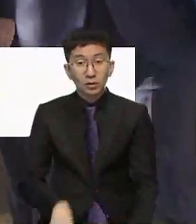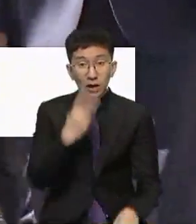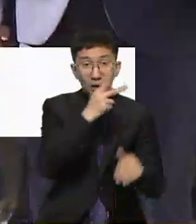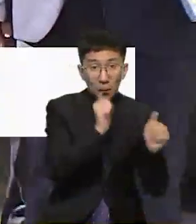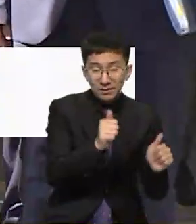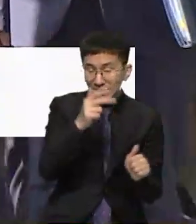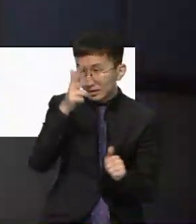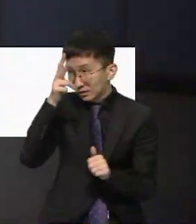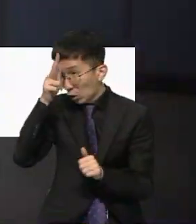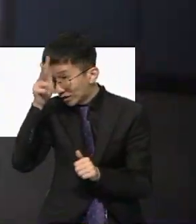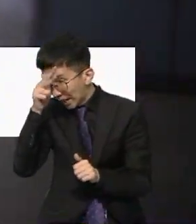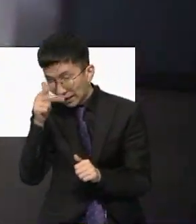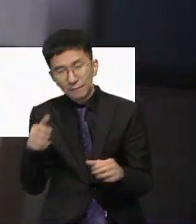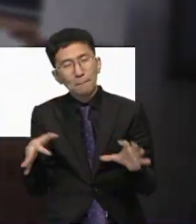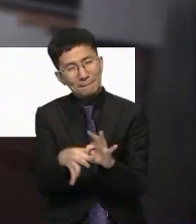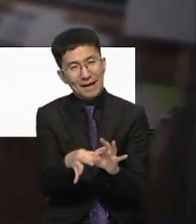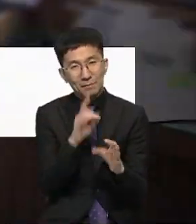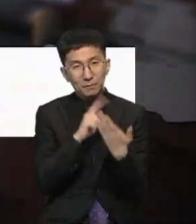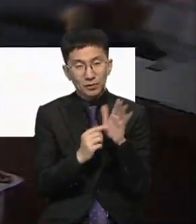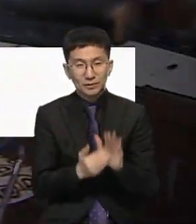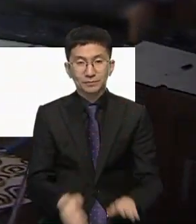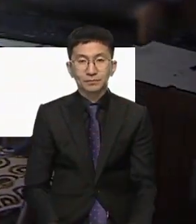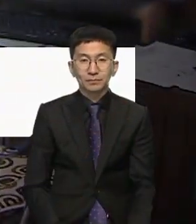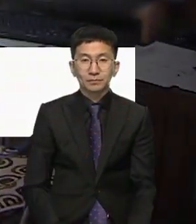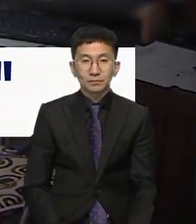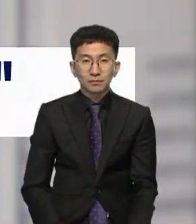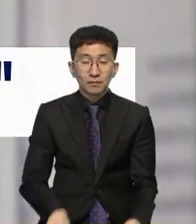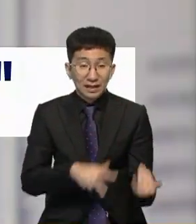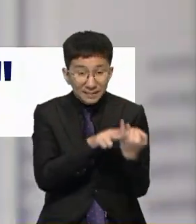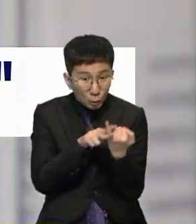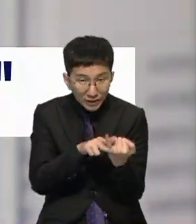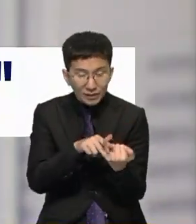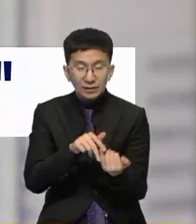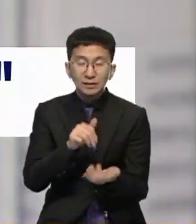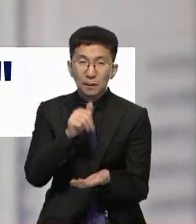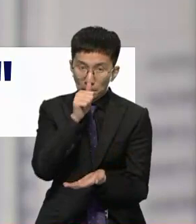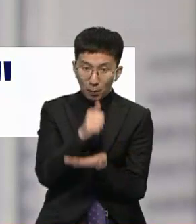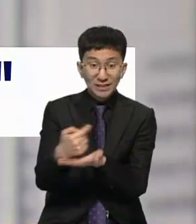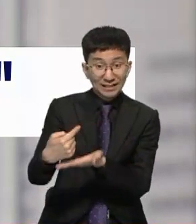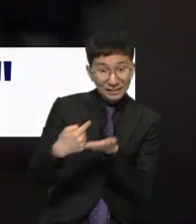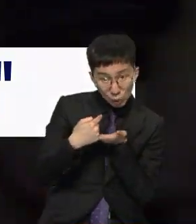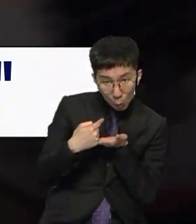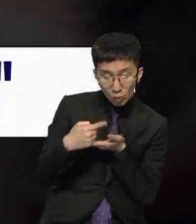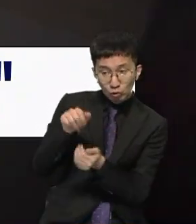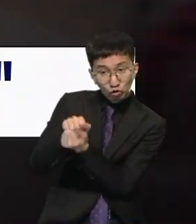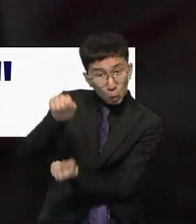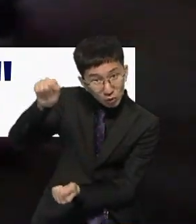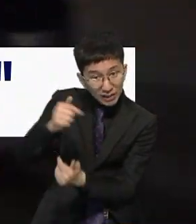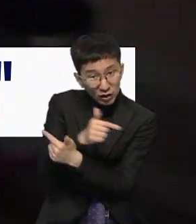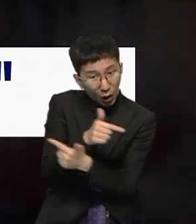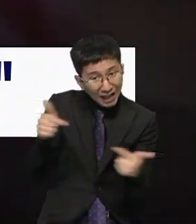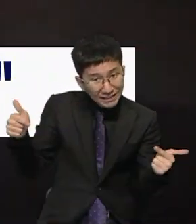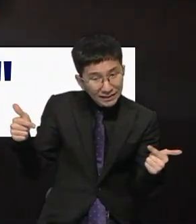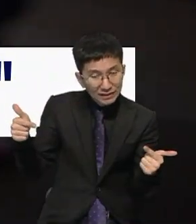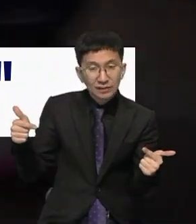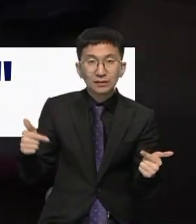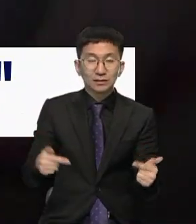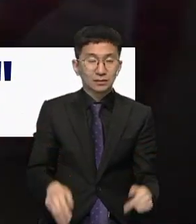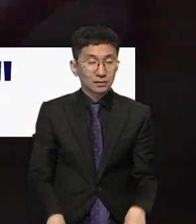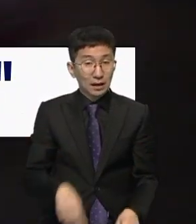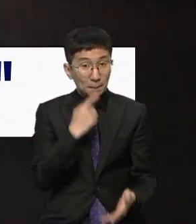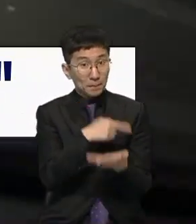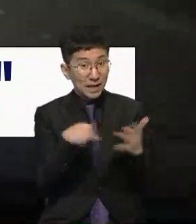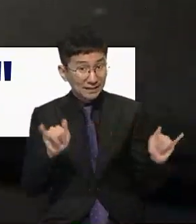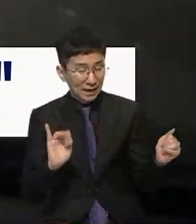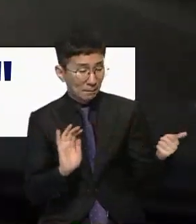협의체입니다. 스토킹 사건 신고부터 가해자에 대한 잠정 조치, 구속영장 신청까지 이 협의체가 피해자를 위한